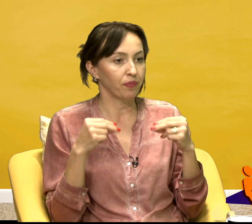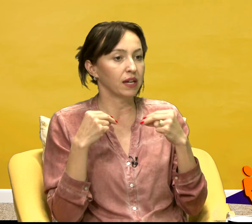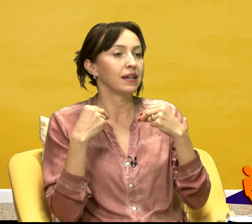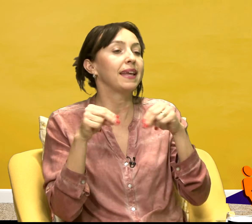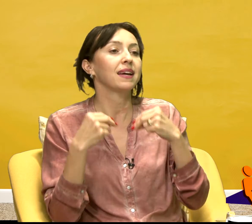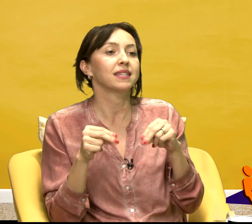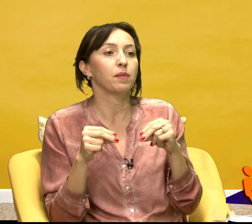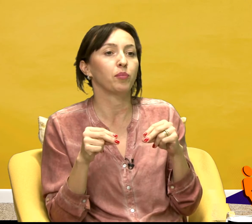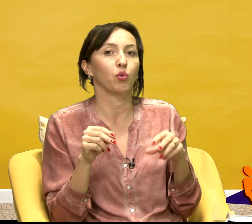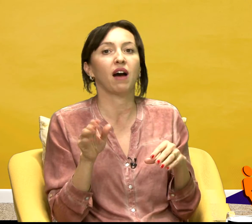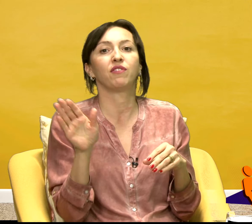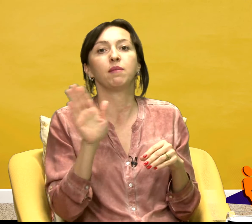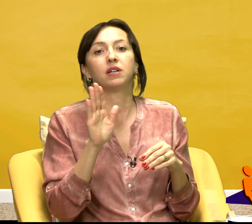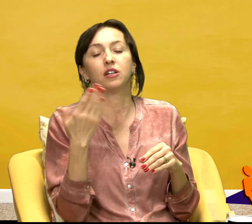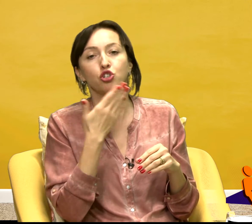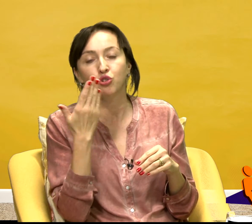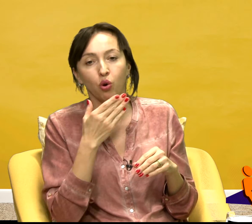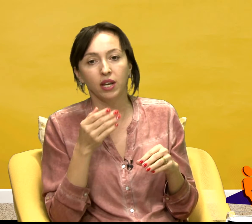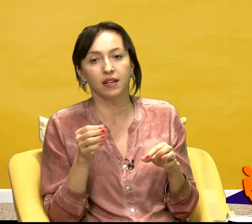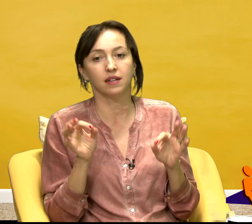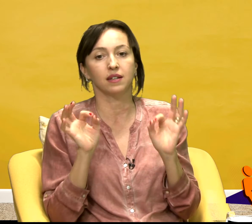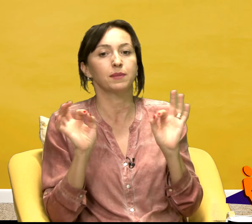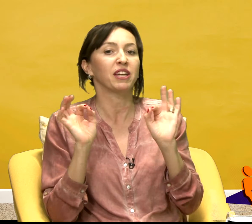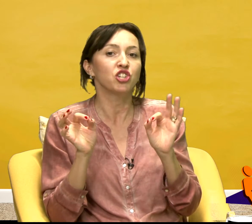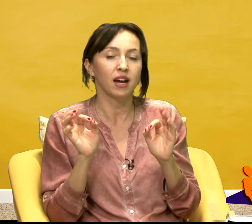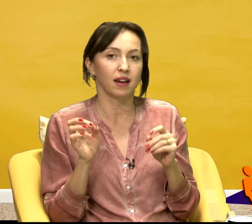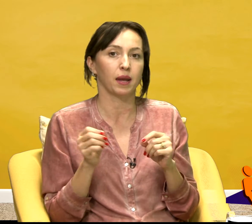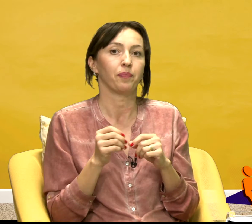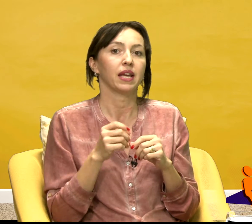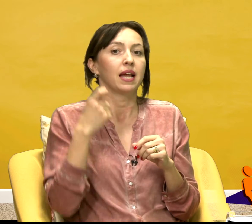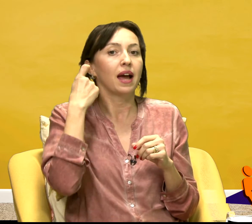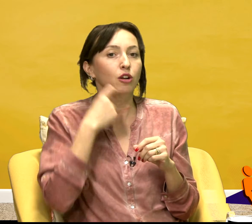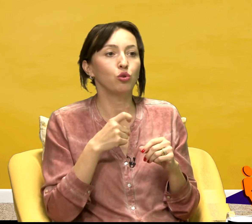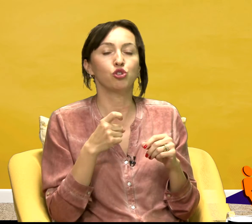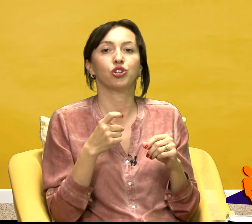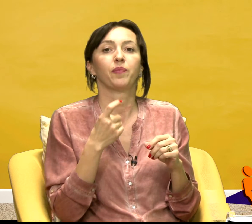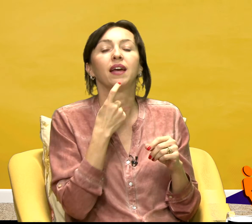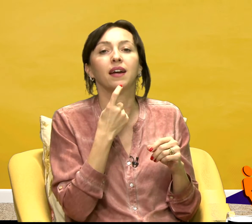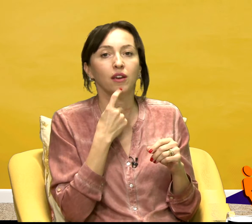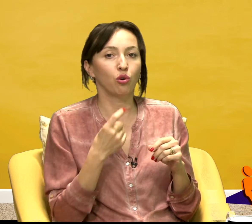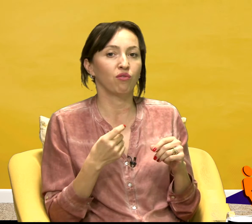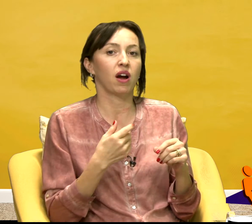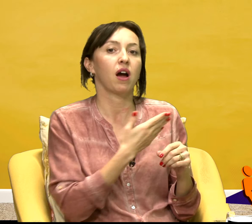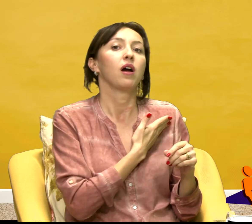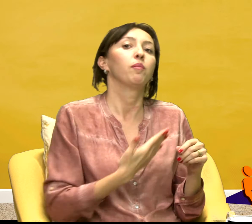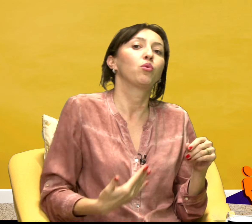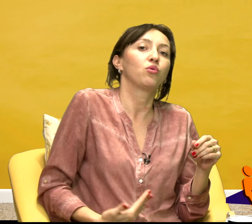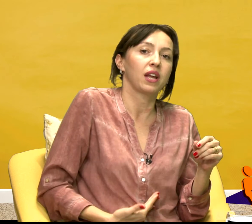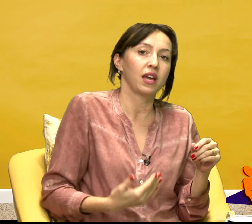România. De exemplu, avem școli speciale la Cluj,